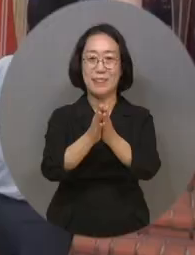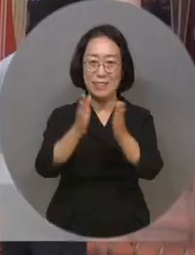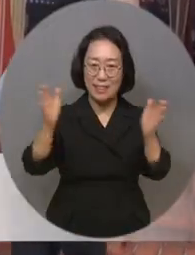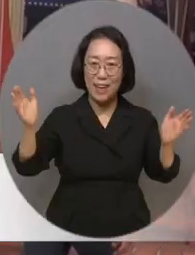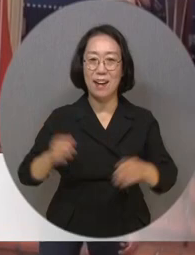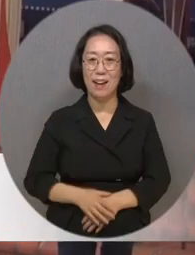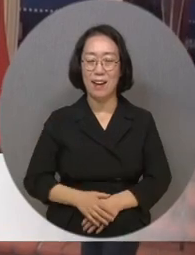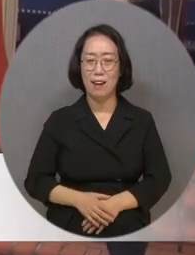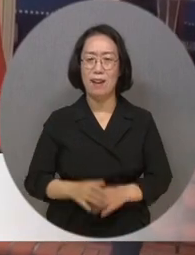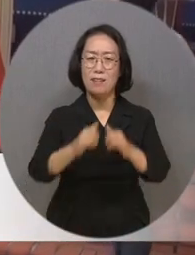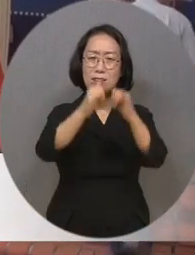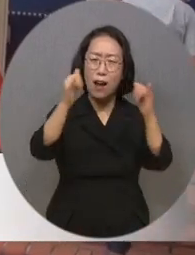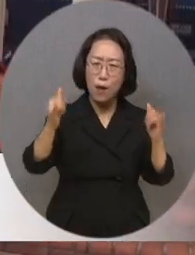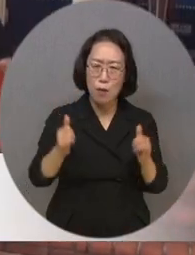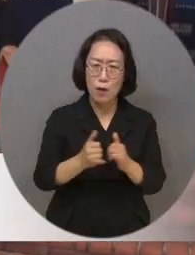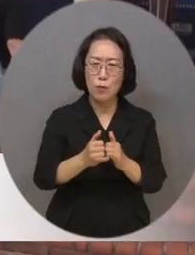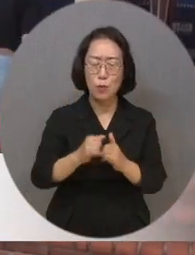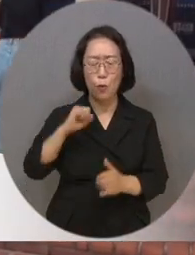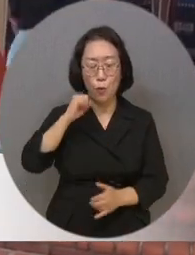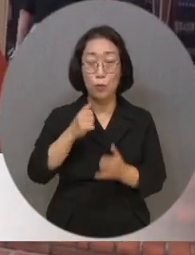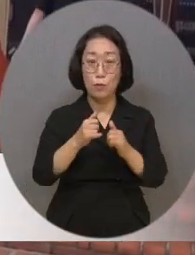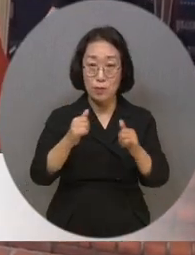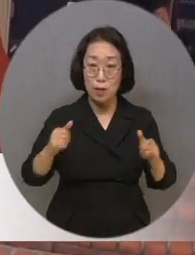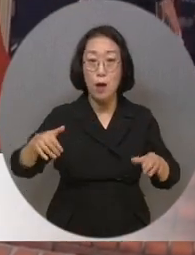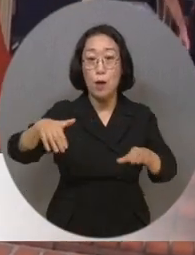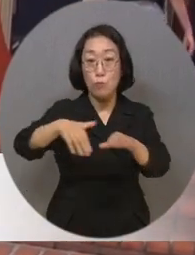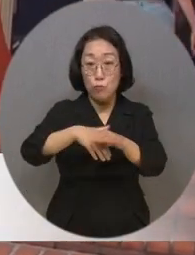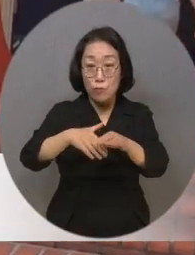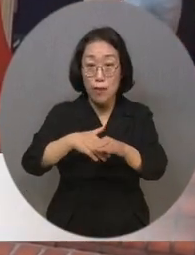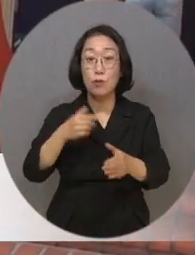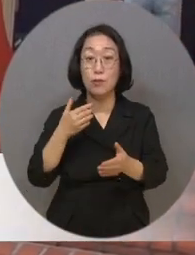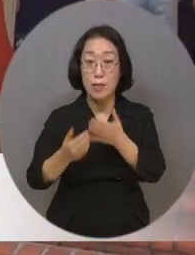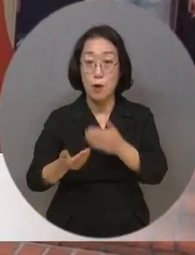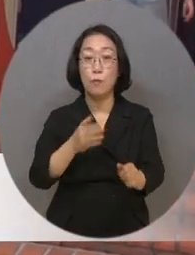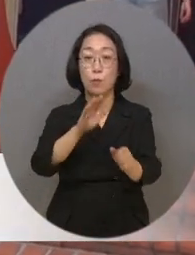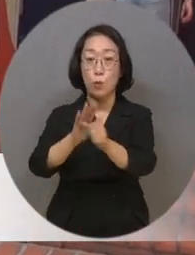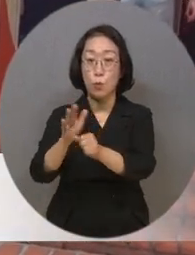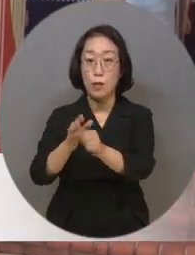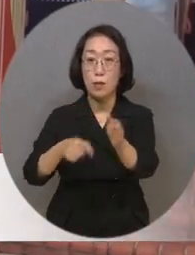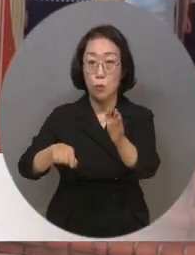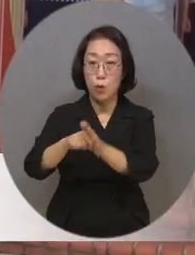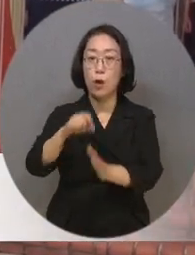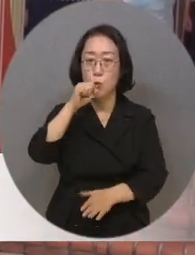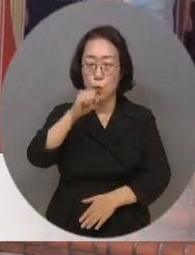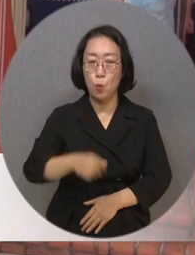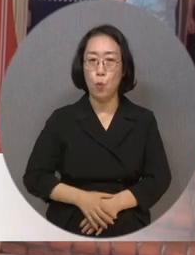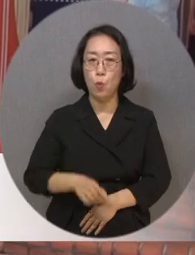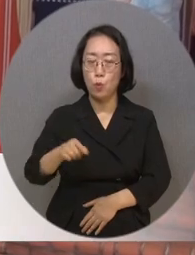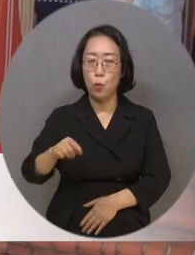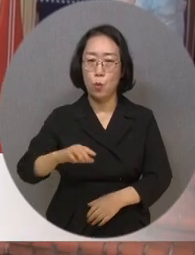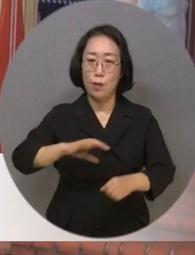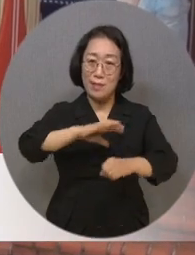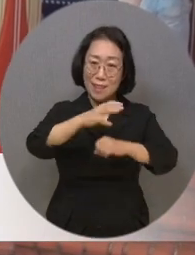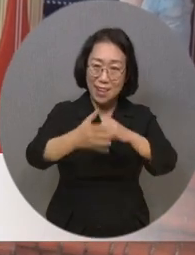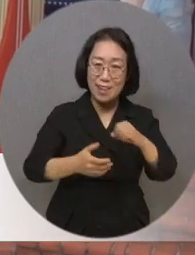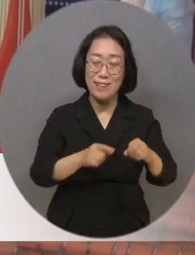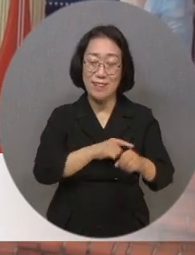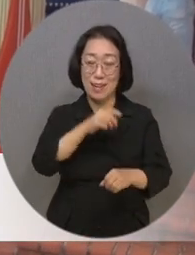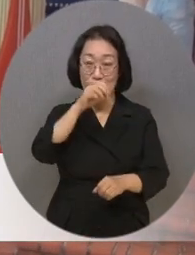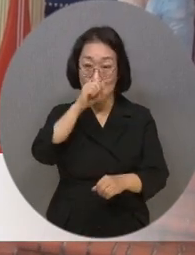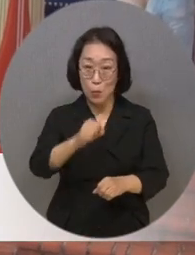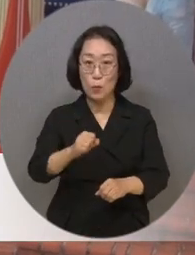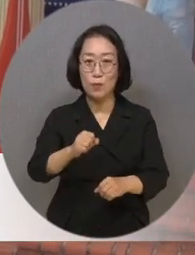시작되었습니다. 사회적으로 어려운 분들한테 문화적인 어떤 그 향유를 할 수 있도록 하는 게 좋을 것 같고요. 재계에서 가장 훌륭한